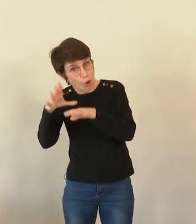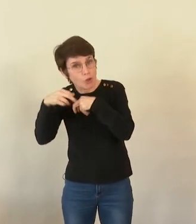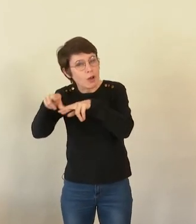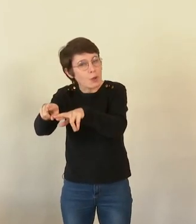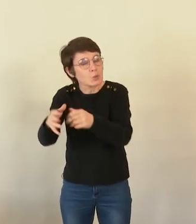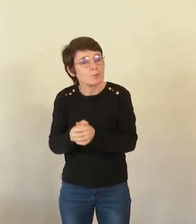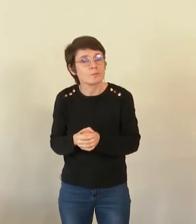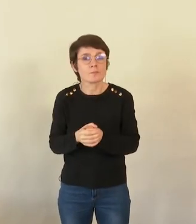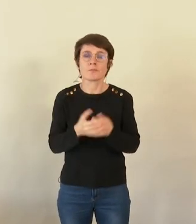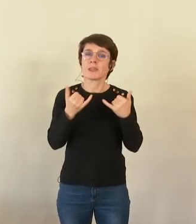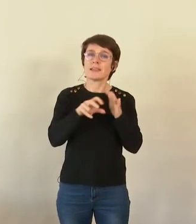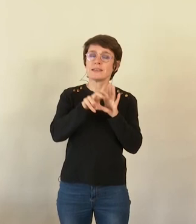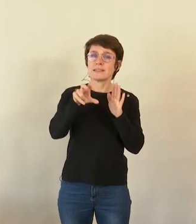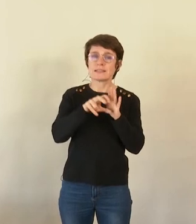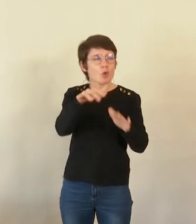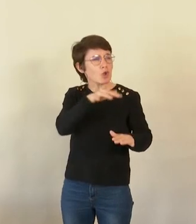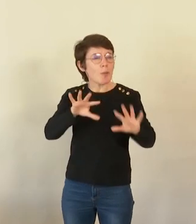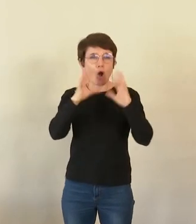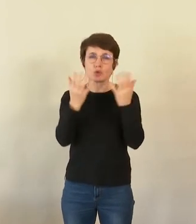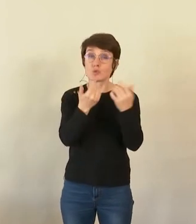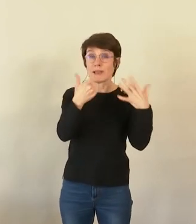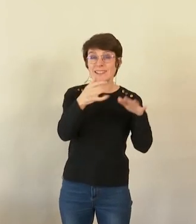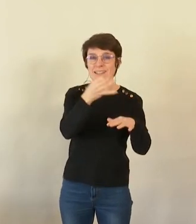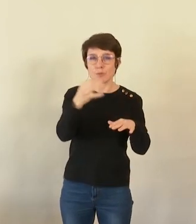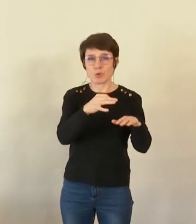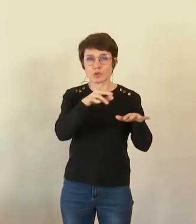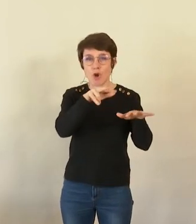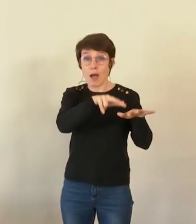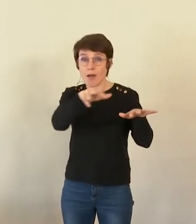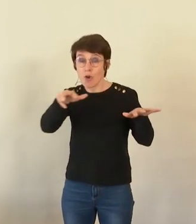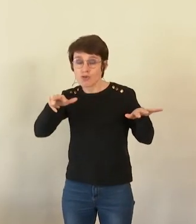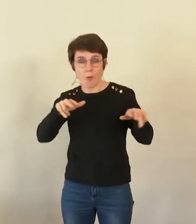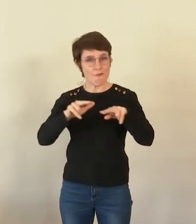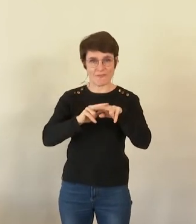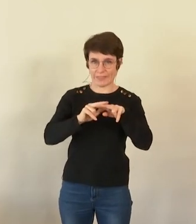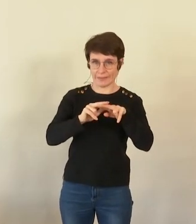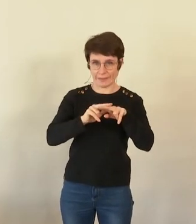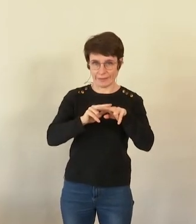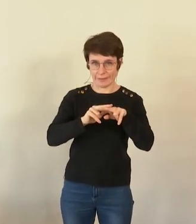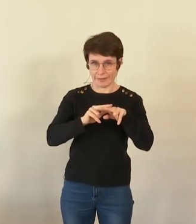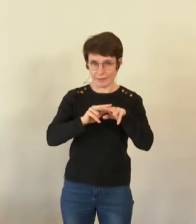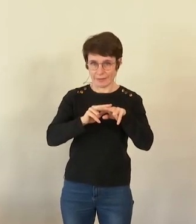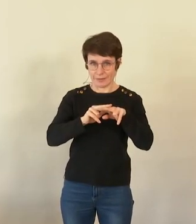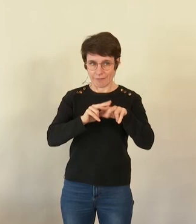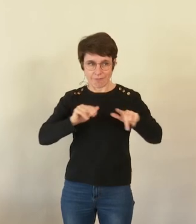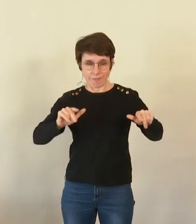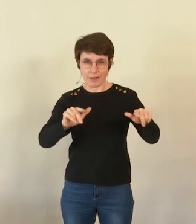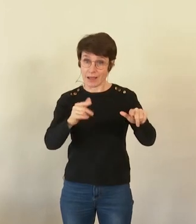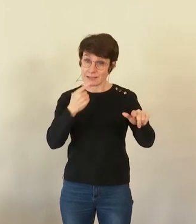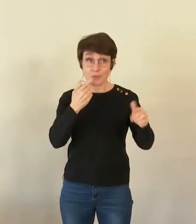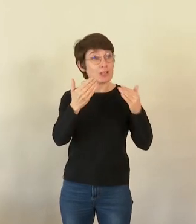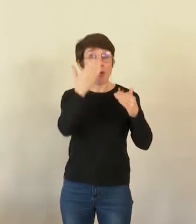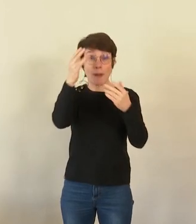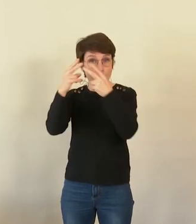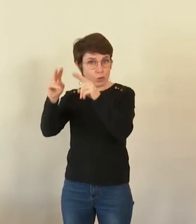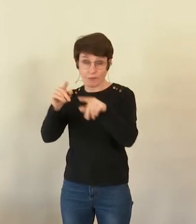possède possède pardon 17 % de ses logements vides euh qui représentent donc la ville dont le taux de logement ville